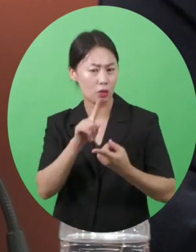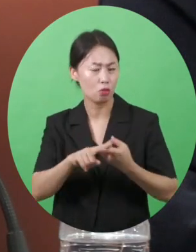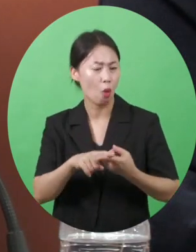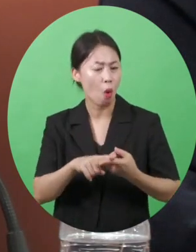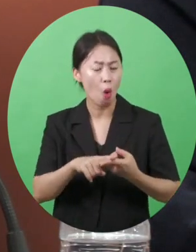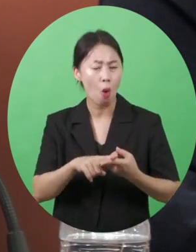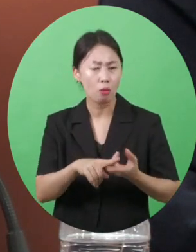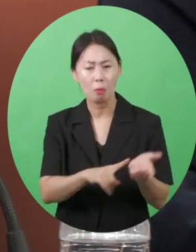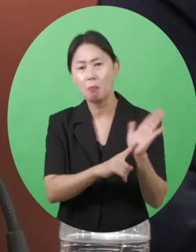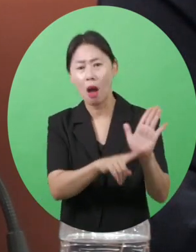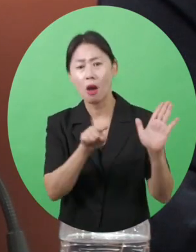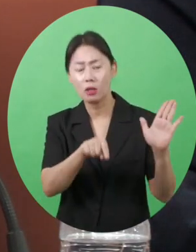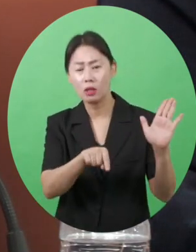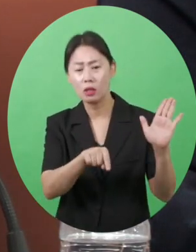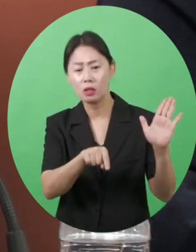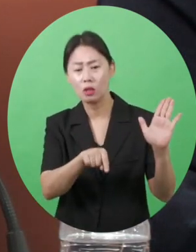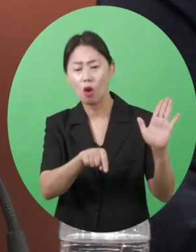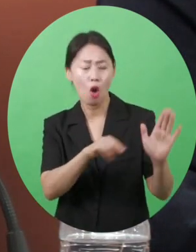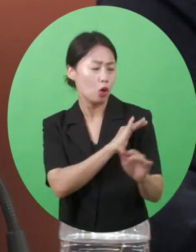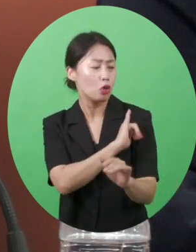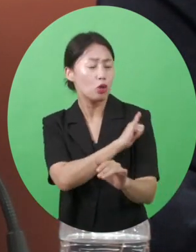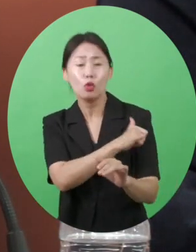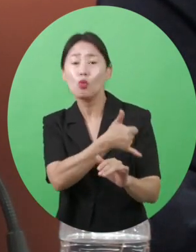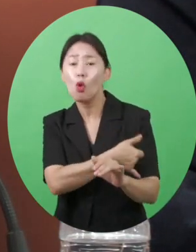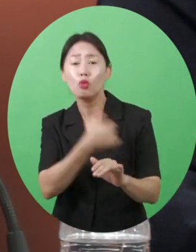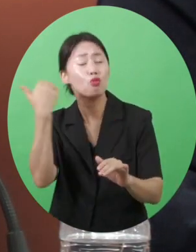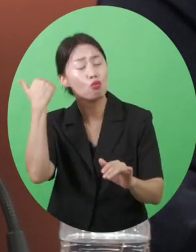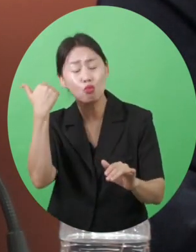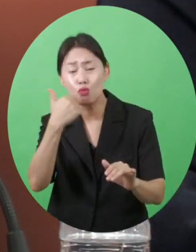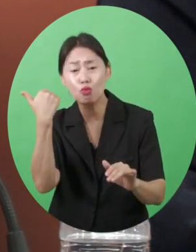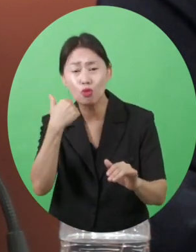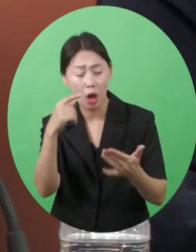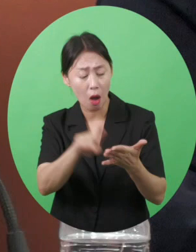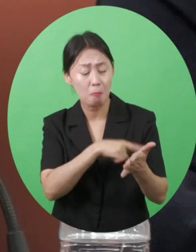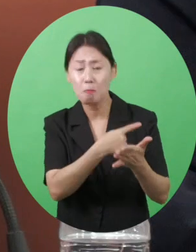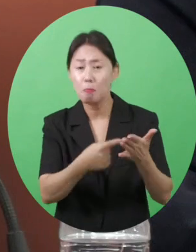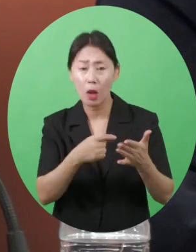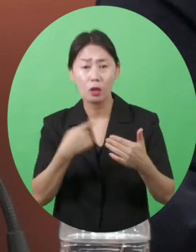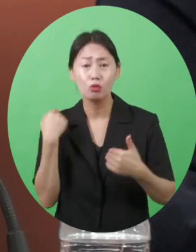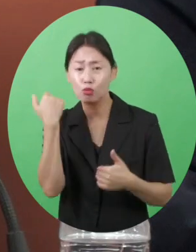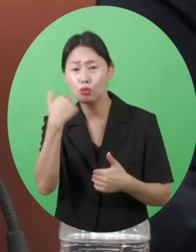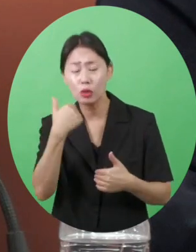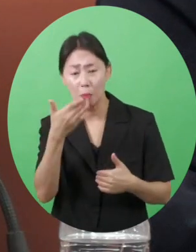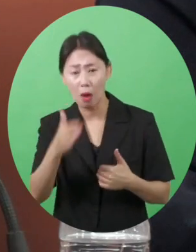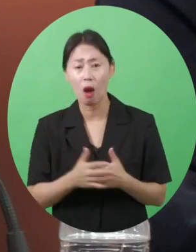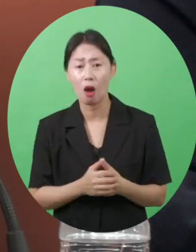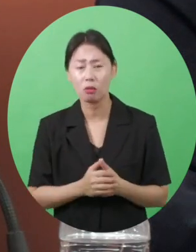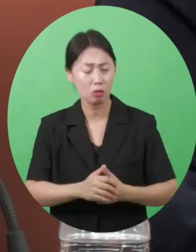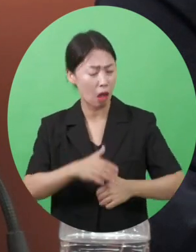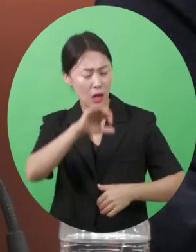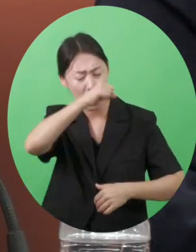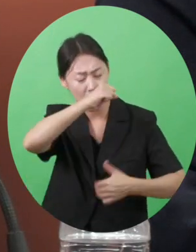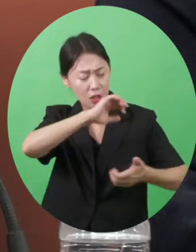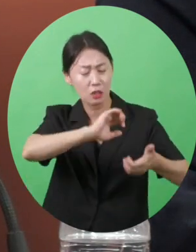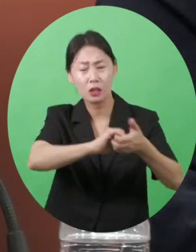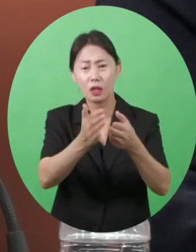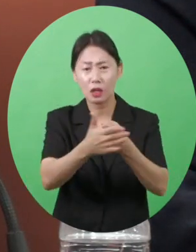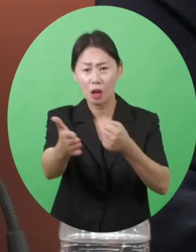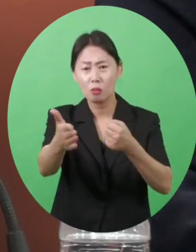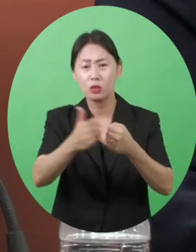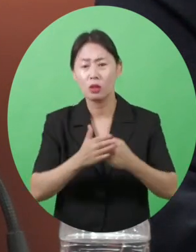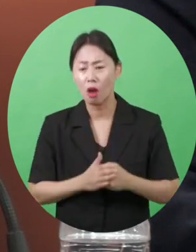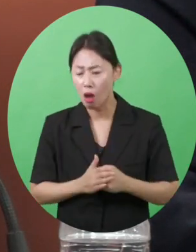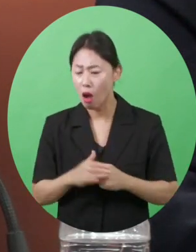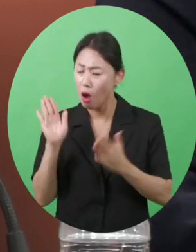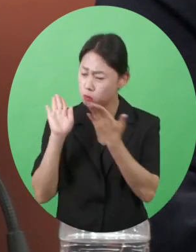인권이 누구에게나 보편적인 권리이므로 보장해야 한다는 주장과 또한 제한된 예산으로 인해서